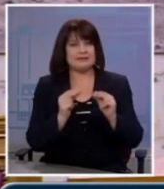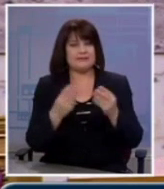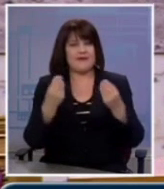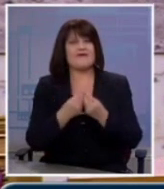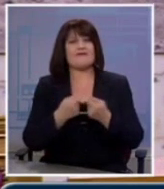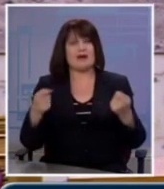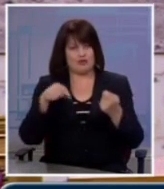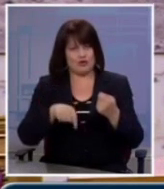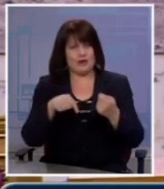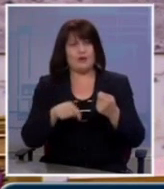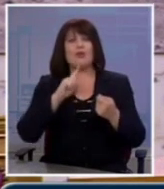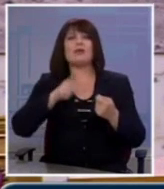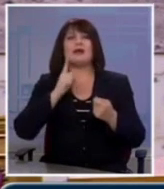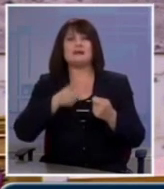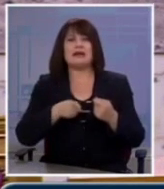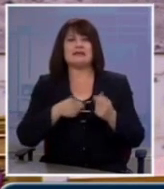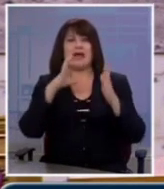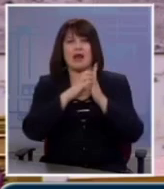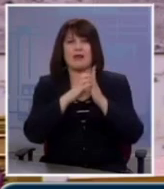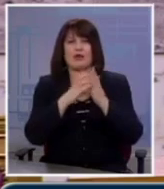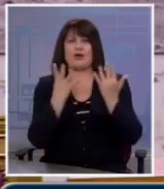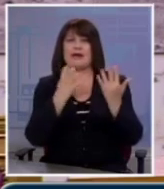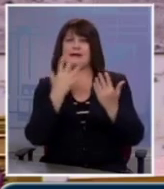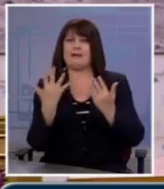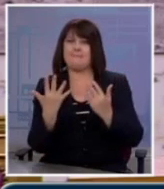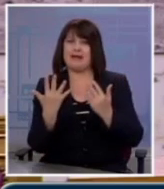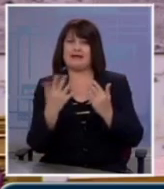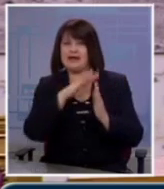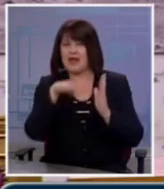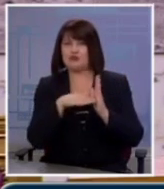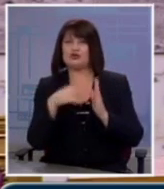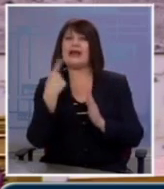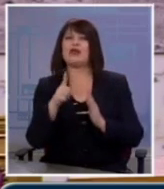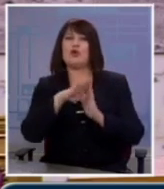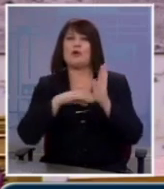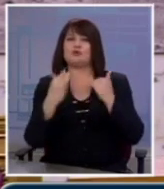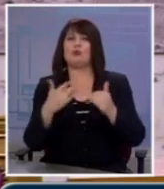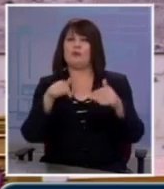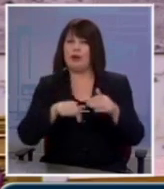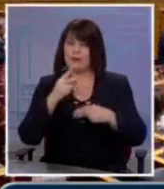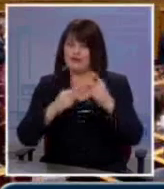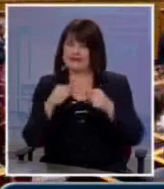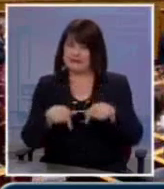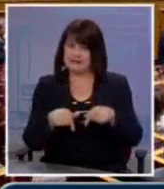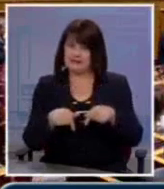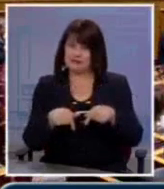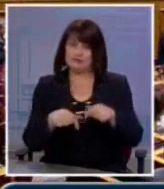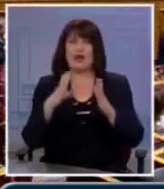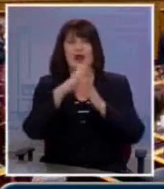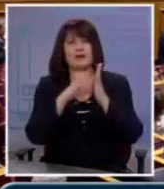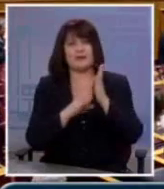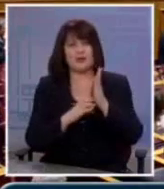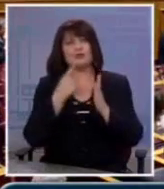εφαρμογή των διατάξεων των άρθρων 95 έως 100 του κανονισμού της Βουλής, δηλαδή των άρθρων